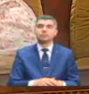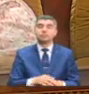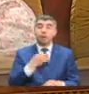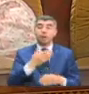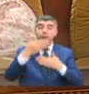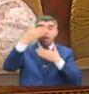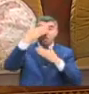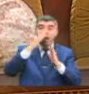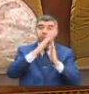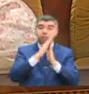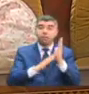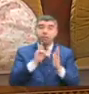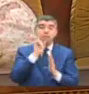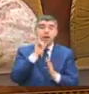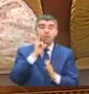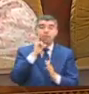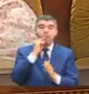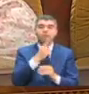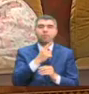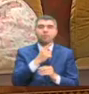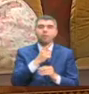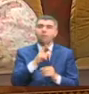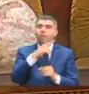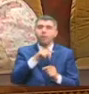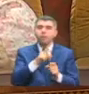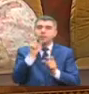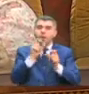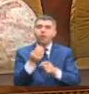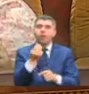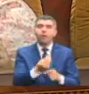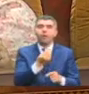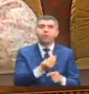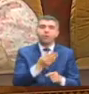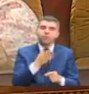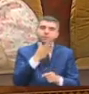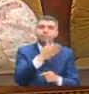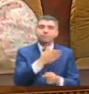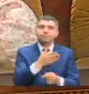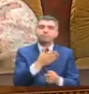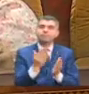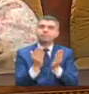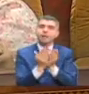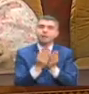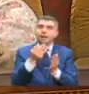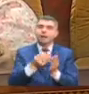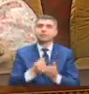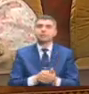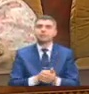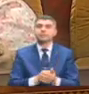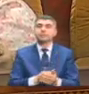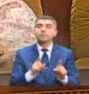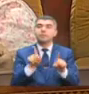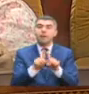والمغاربة والمغربيات أصبحوا يوجهون بشكل أكثر أبنائهم نحو هذا القطاع، وهذا القطاع اعتبره الميثاق الوطني